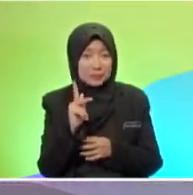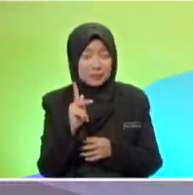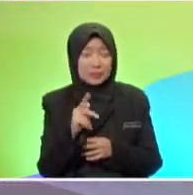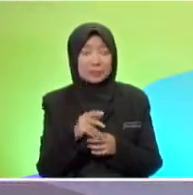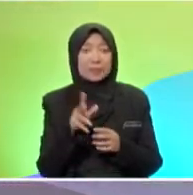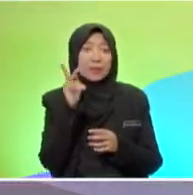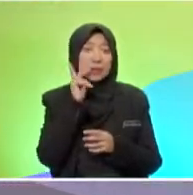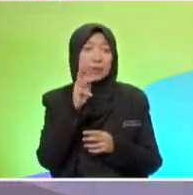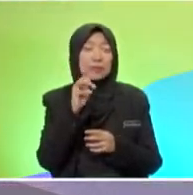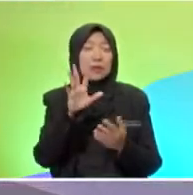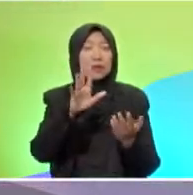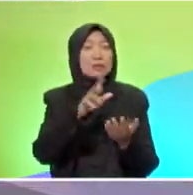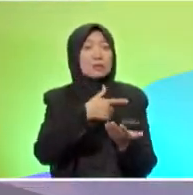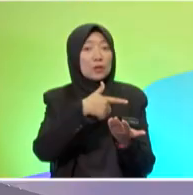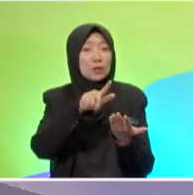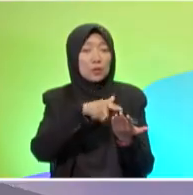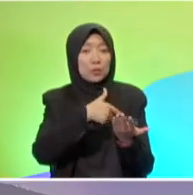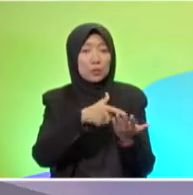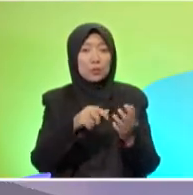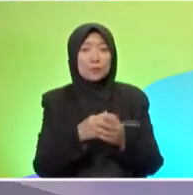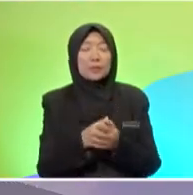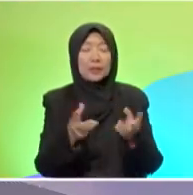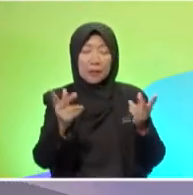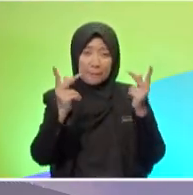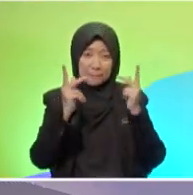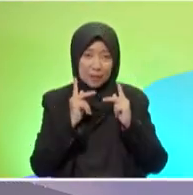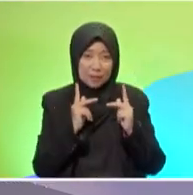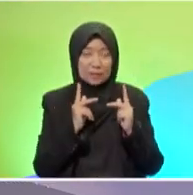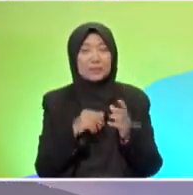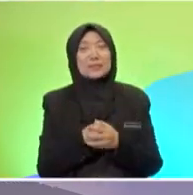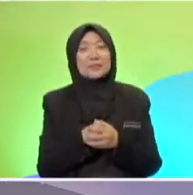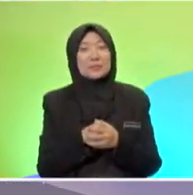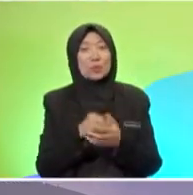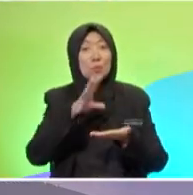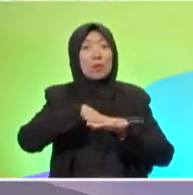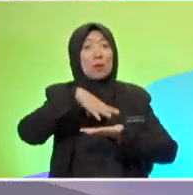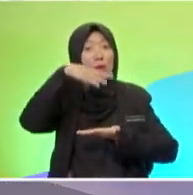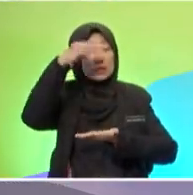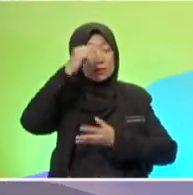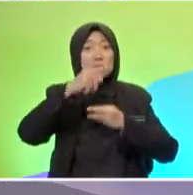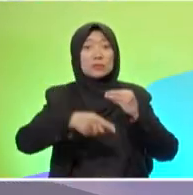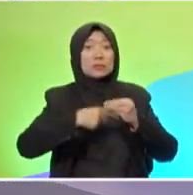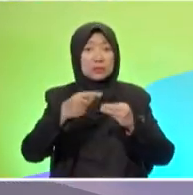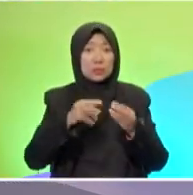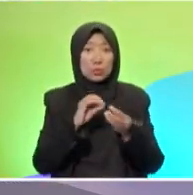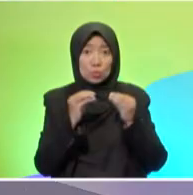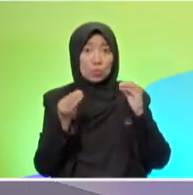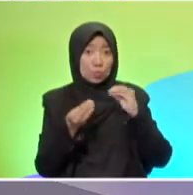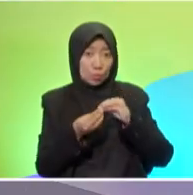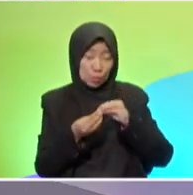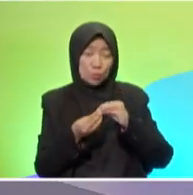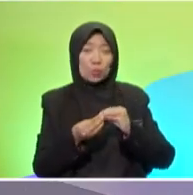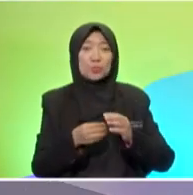ilai ilai. Kembali kita dalam slot prasekolah di Didik TV KPM. Kita belajar tentang nombor hari ini.